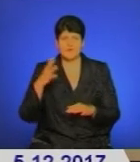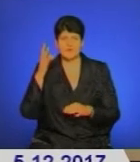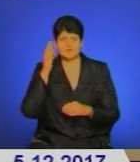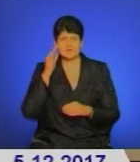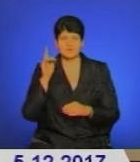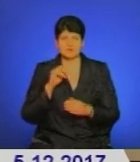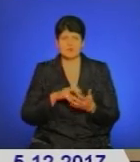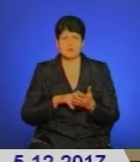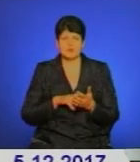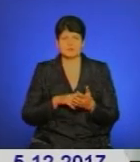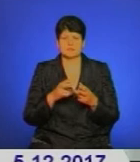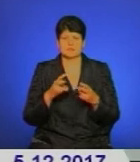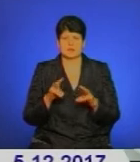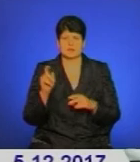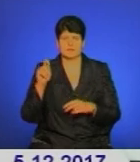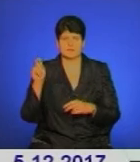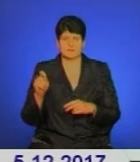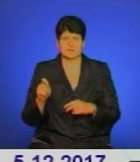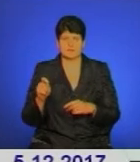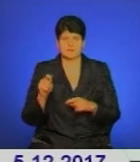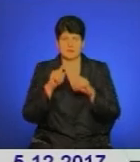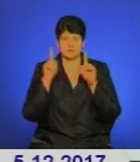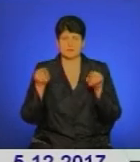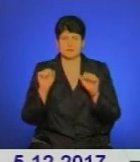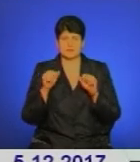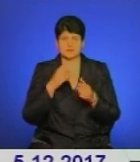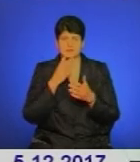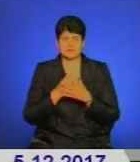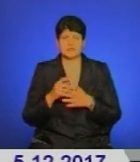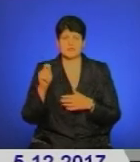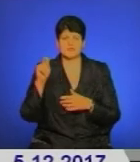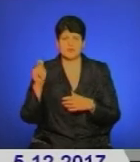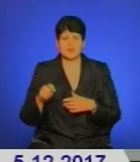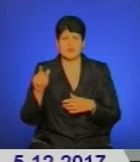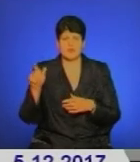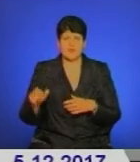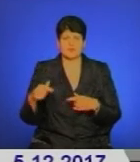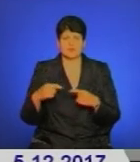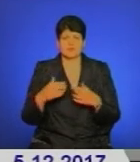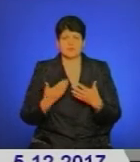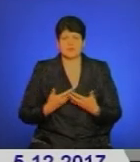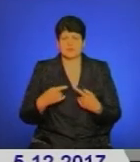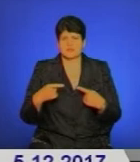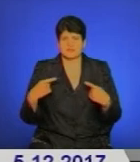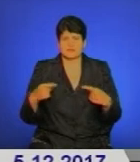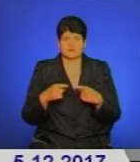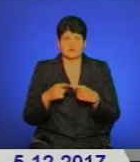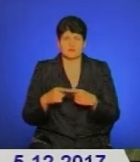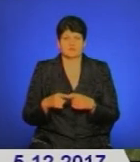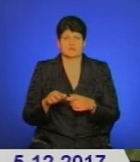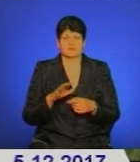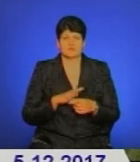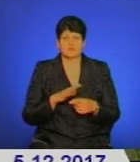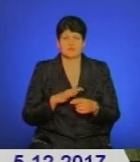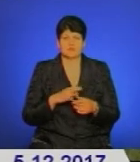що боятись нічого війни. На полотнах можна побачити військових, жителів різних куточків Тернопільщини. Відвідали експозицію і самі